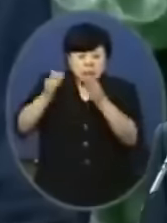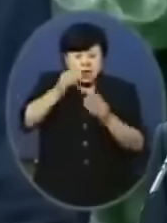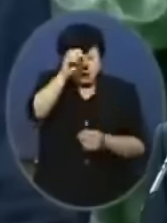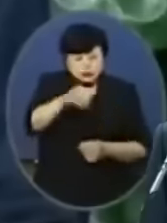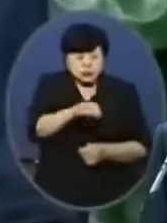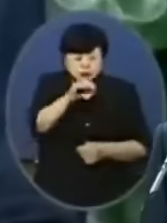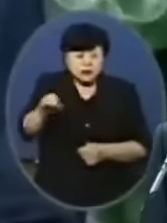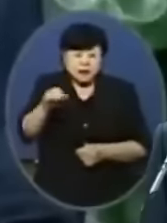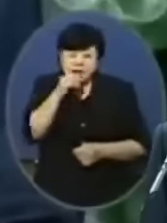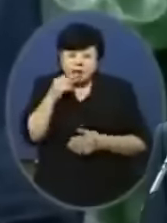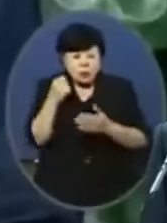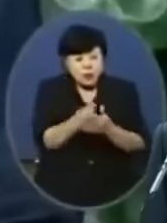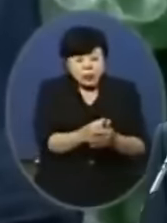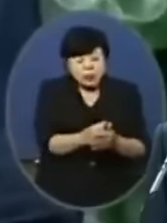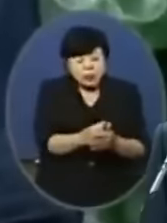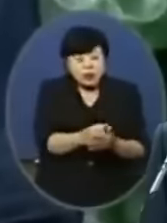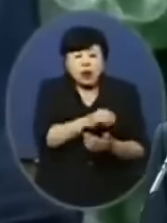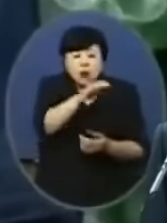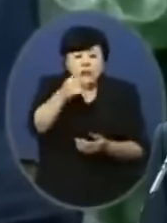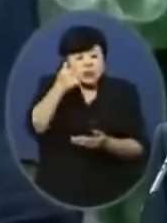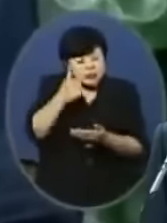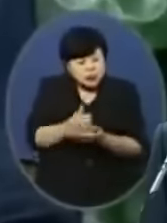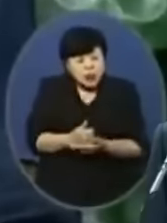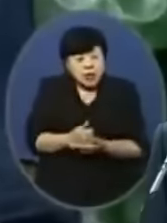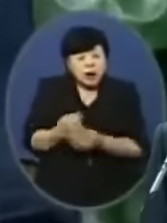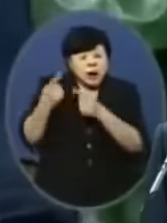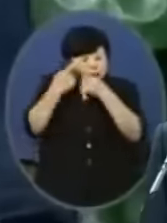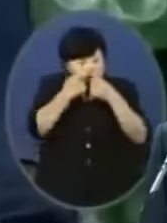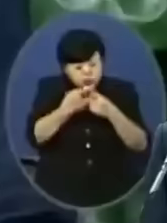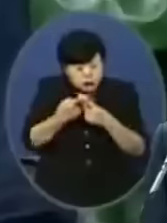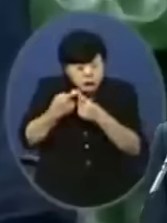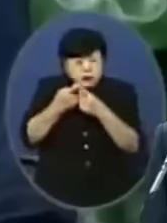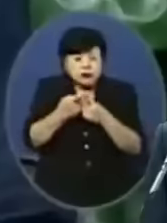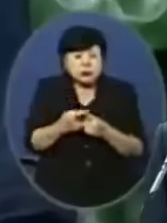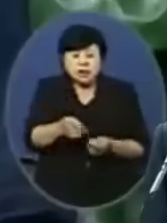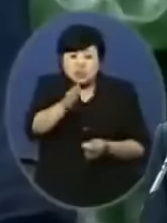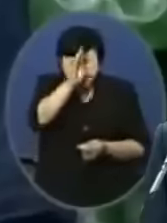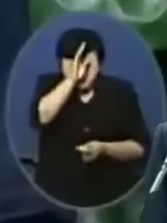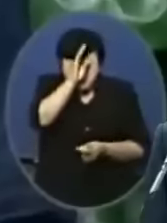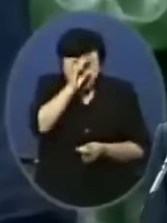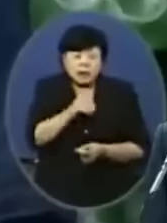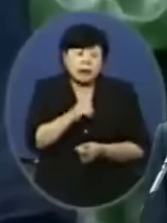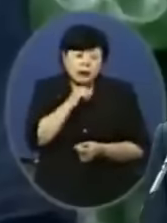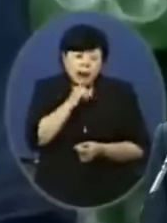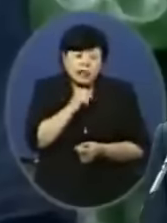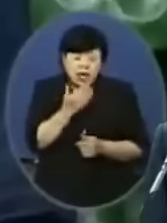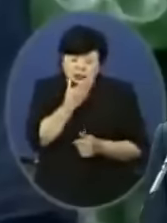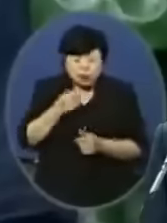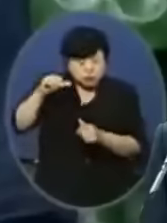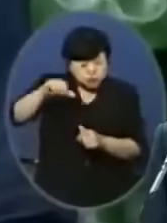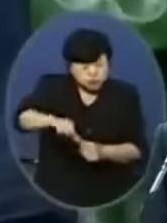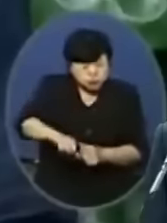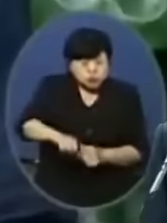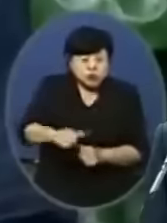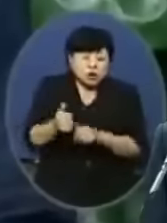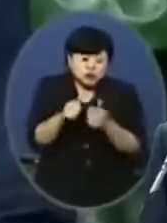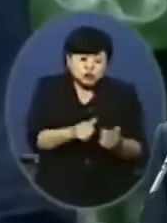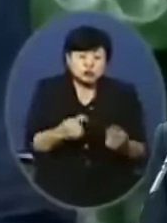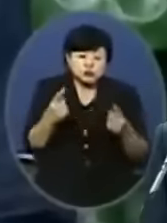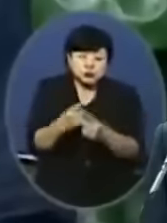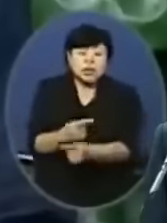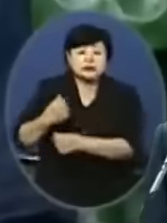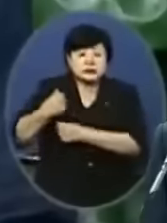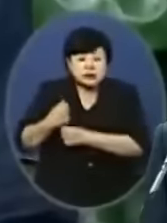십자가에 못 박혀 우리의 죄와 허물, 질병과 가난과 저주와 죽음을